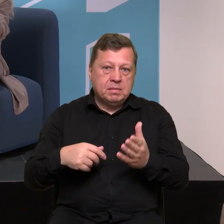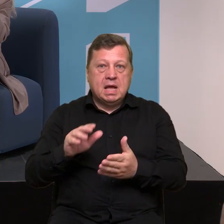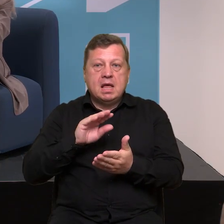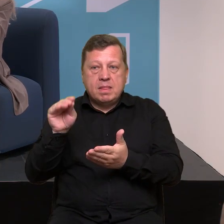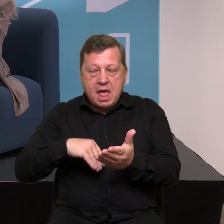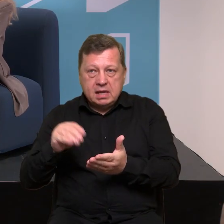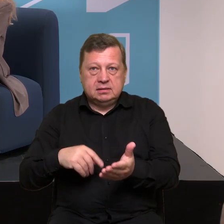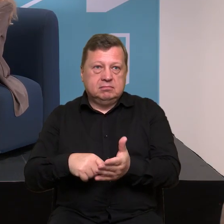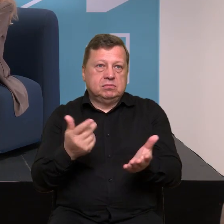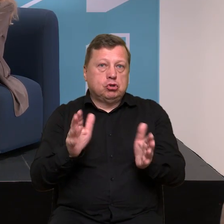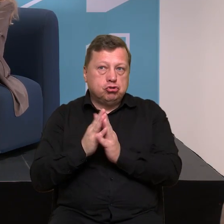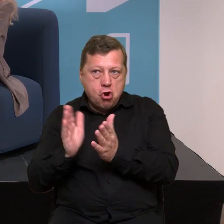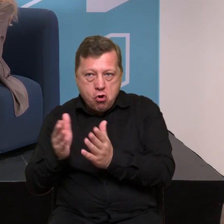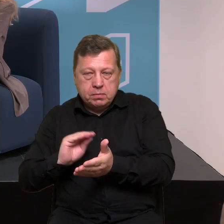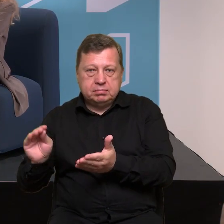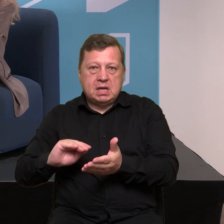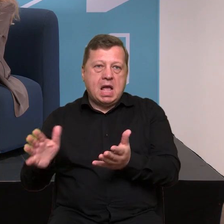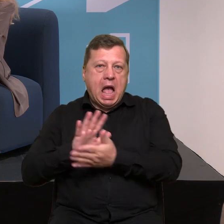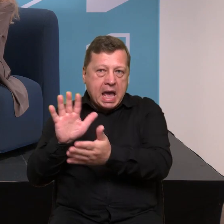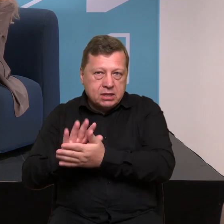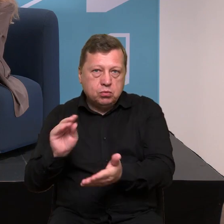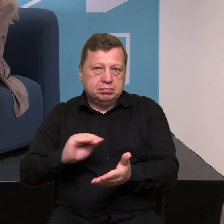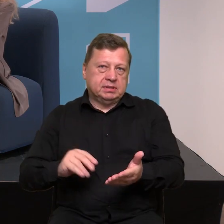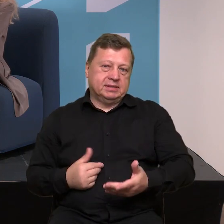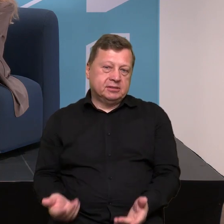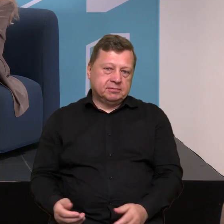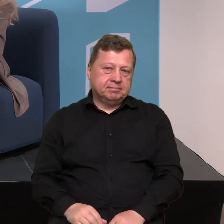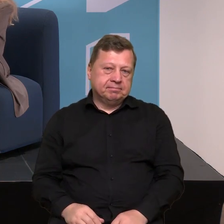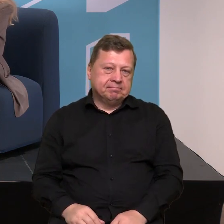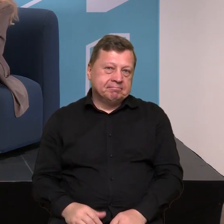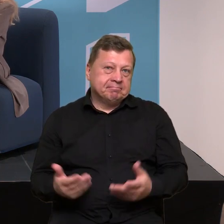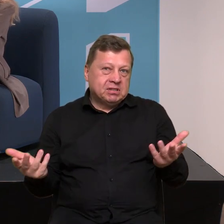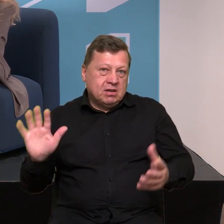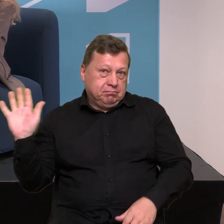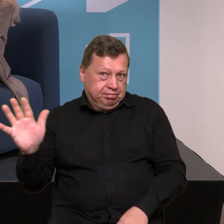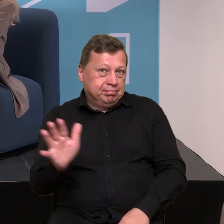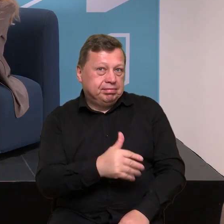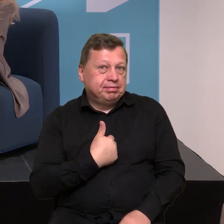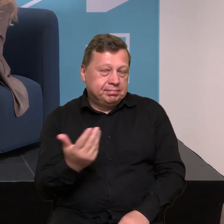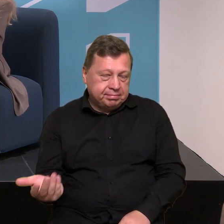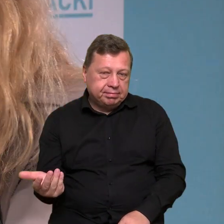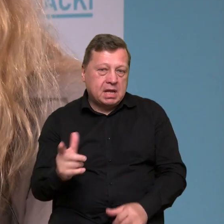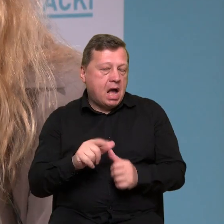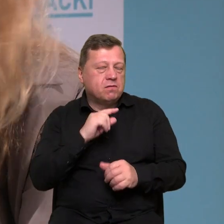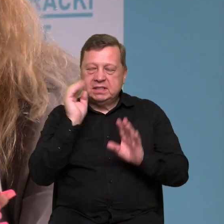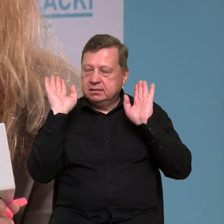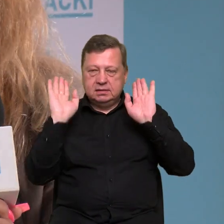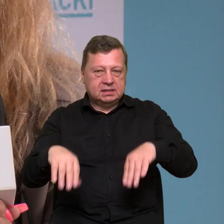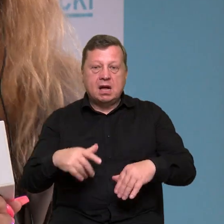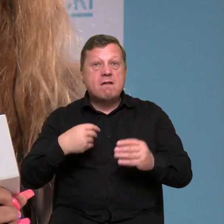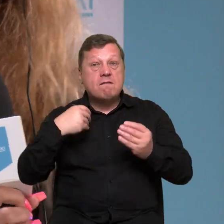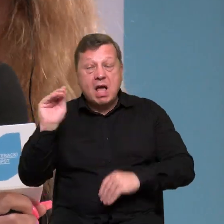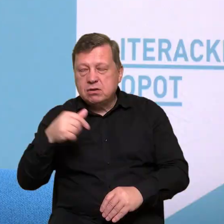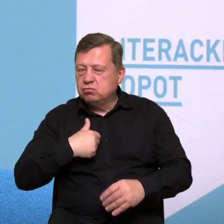teksty, książki, artykuły. I to jest rzeczywiście szeroki wachlarz, ale to wystarczy. Więcej też